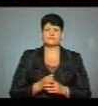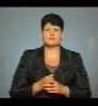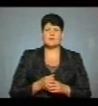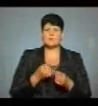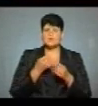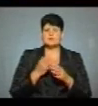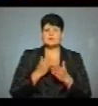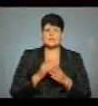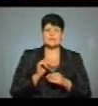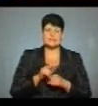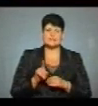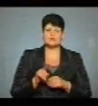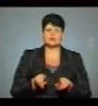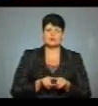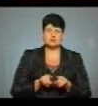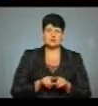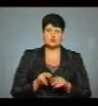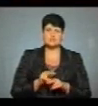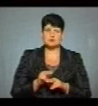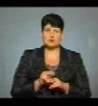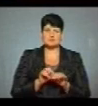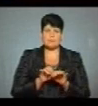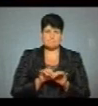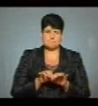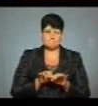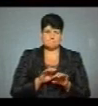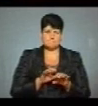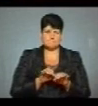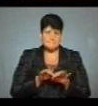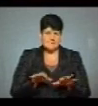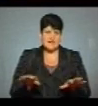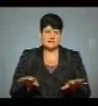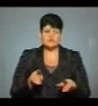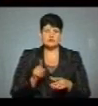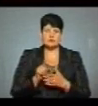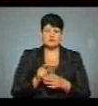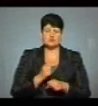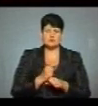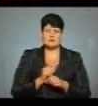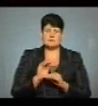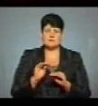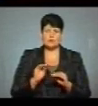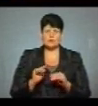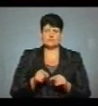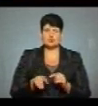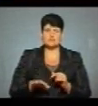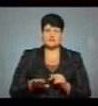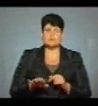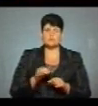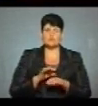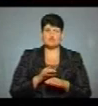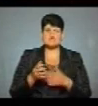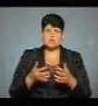Позитивним є те, що одночасно з ремонтом мереж підрядники зобов'язані зробити благоустрій тої території, де проводяться